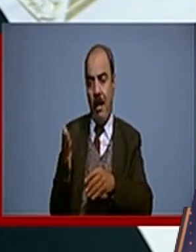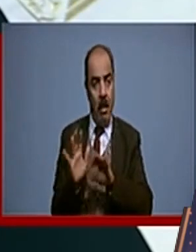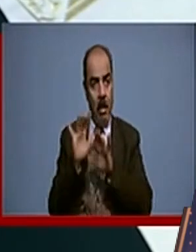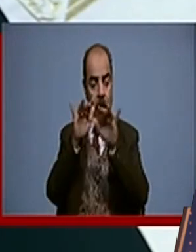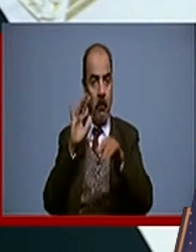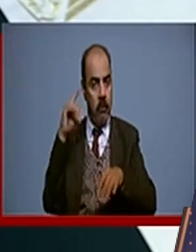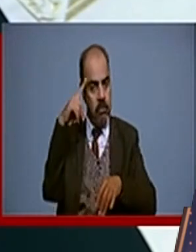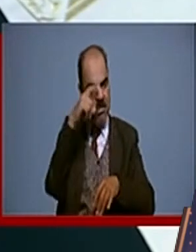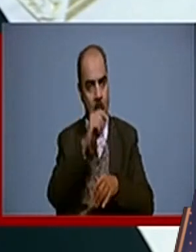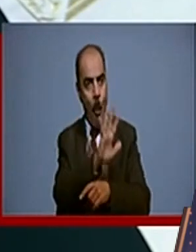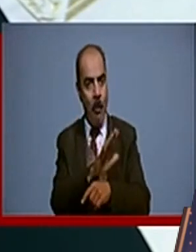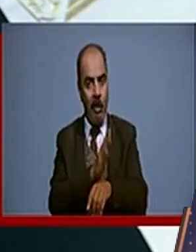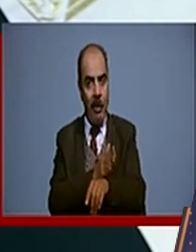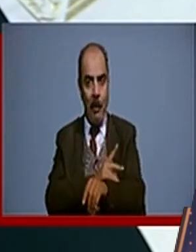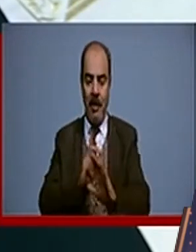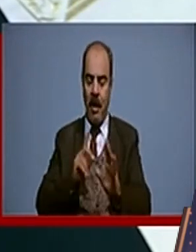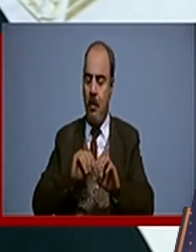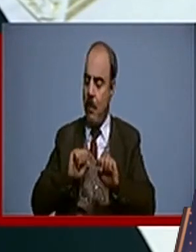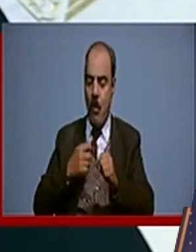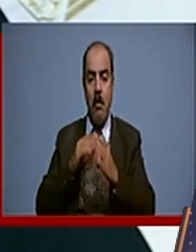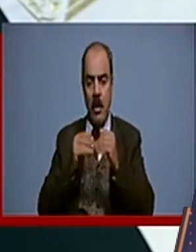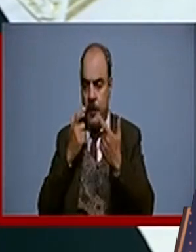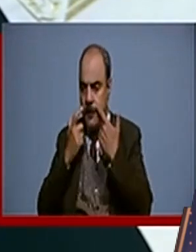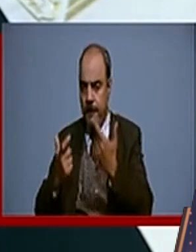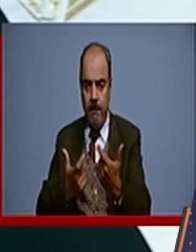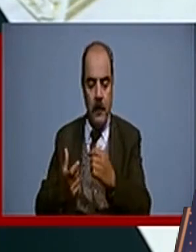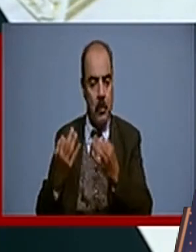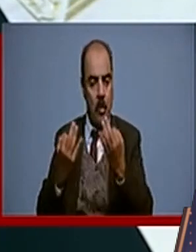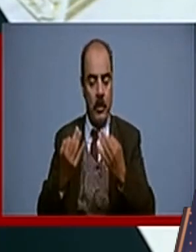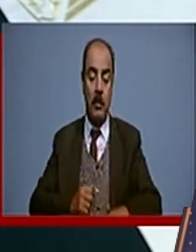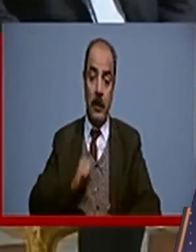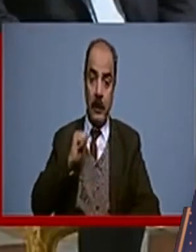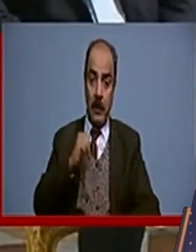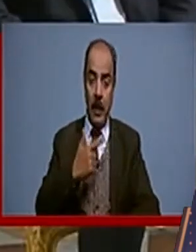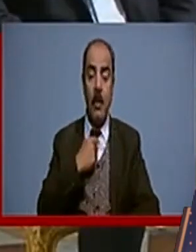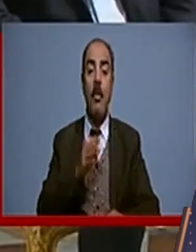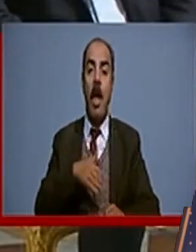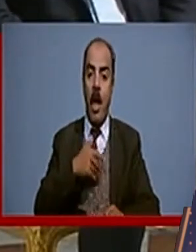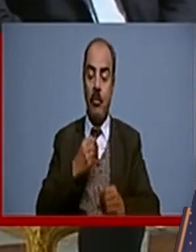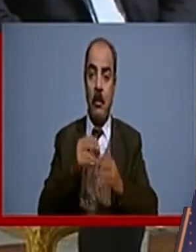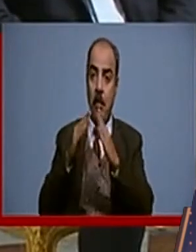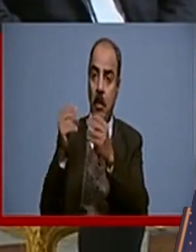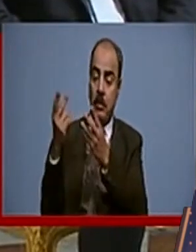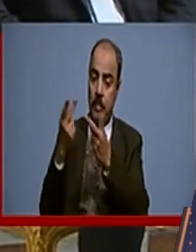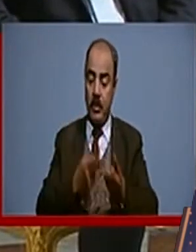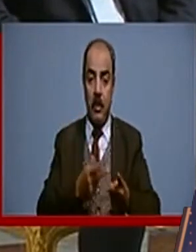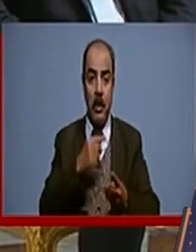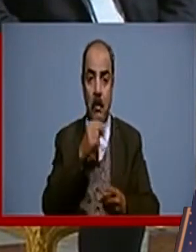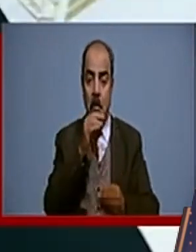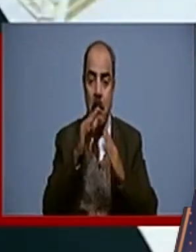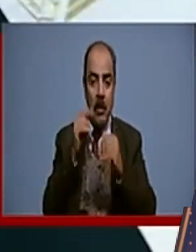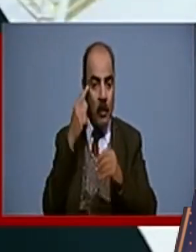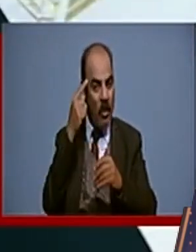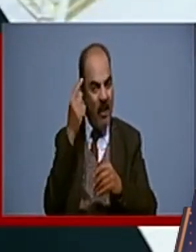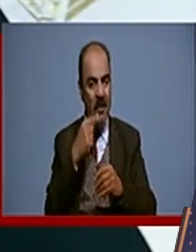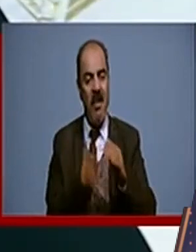يعني معبر لهجرة غير شرعية إلى أوروبا. النقطة الثانية تكلمنا أيضا إحنا مصر بتستضيف، وأنا بقول هنا بتستضيف عشان دي نقطة مهمة